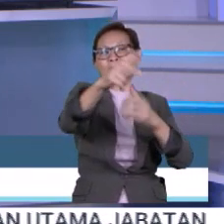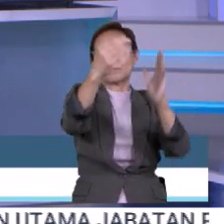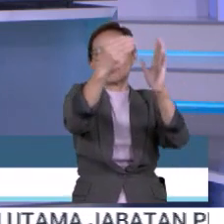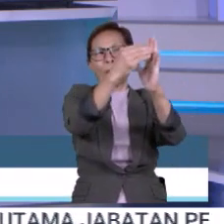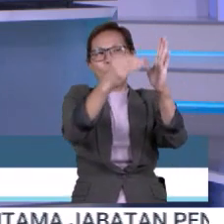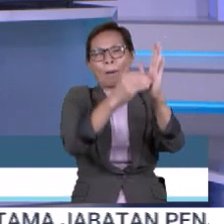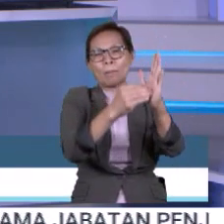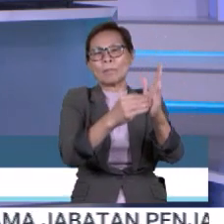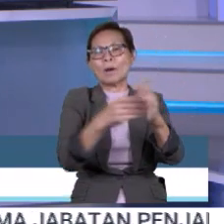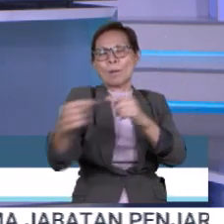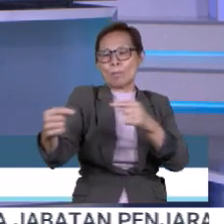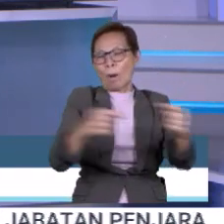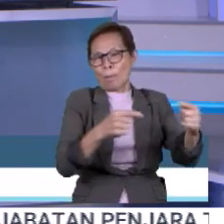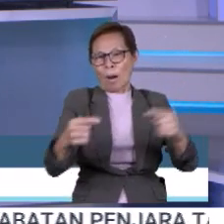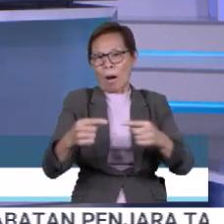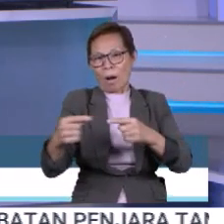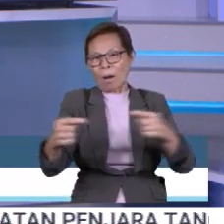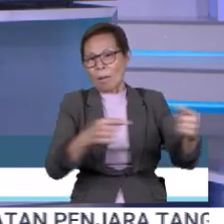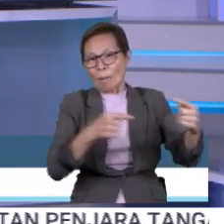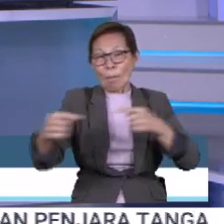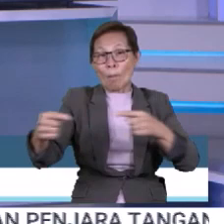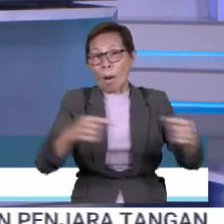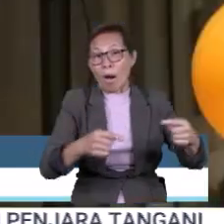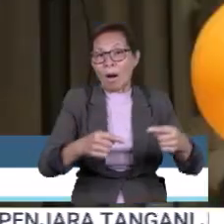yang dipertaruhkan oleh Tuan Rumah Kemboja.